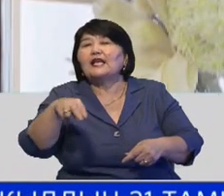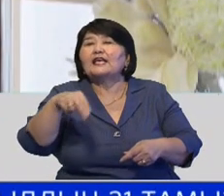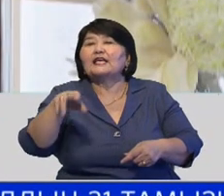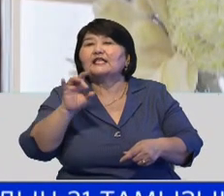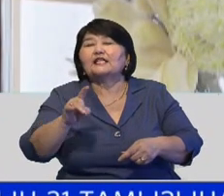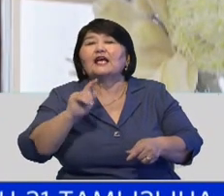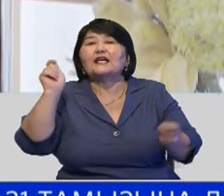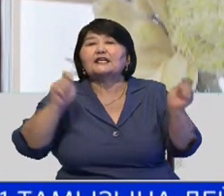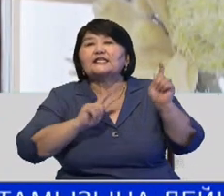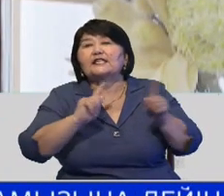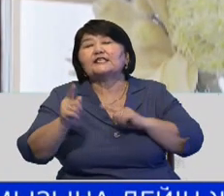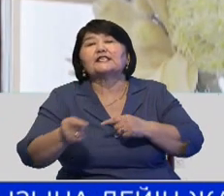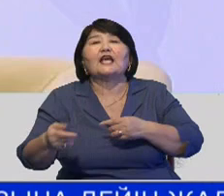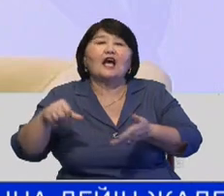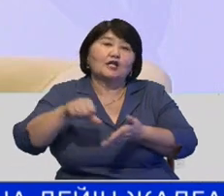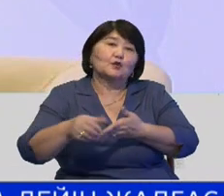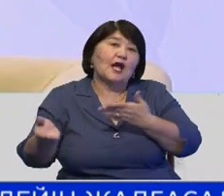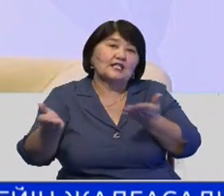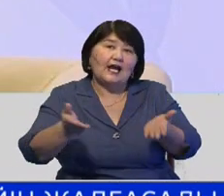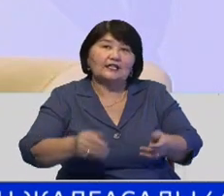лидерлері съезіне қатысуға шақырды.